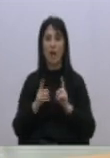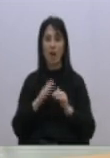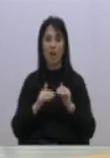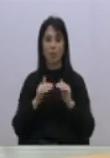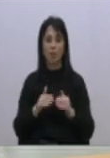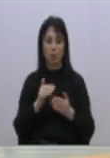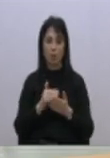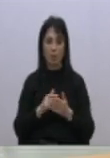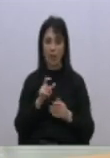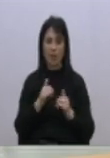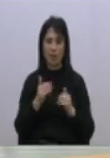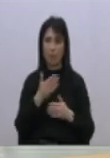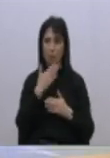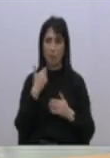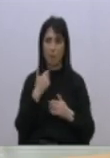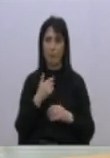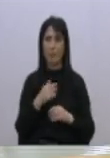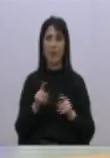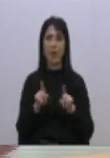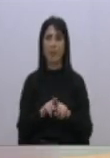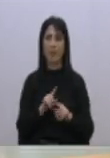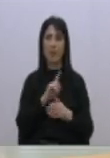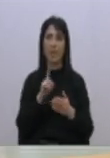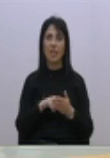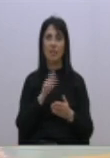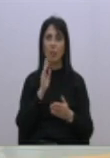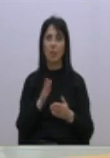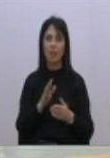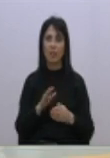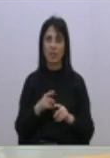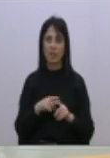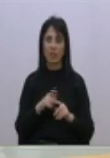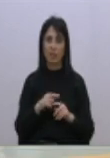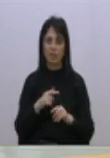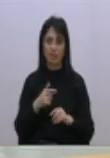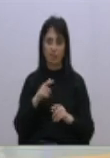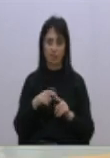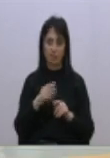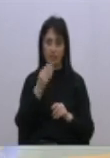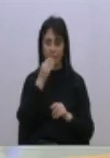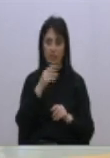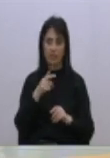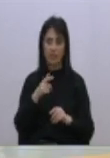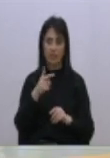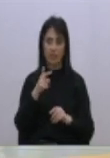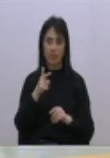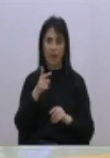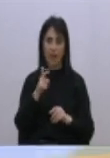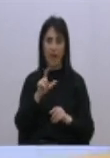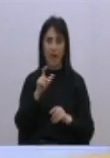ხელშემწყობი პროგრამა ამ ხალხისთვის არ კეთდება. მე ასევე კითხვა მექნება გენეტიკურად მოდიფიცირებულ საკვებთან დაკავშირებით. თქვენ ისით,